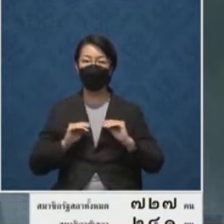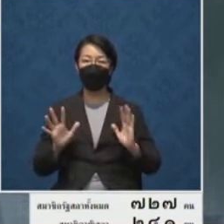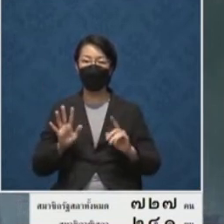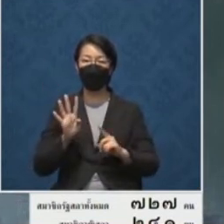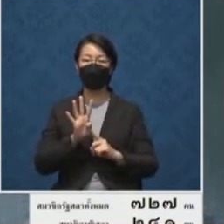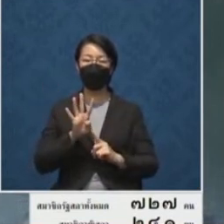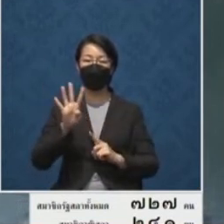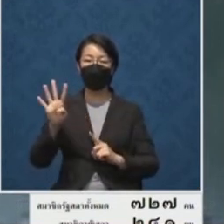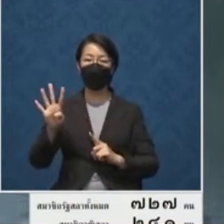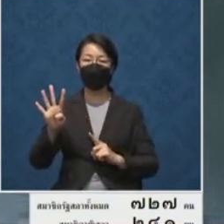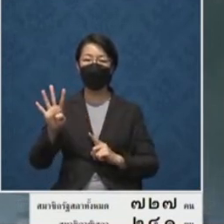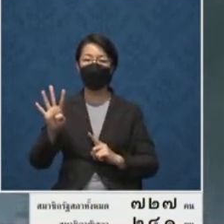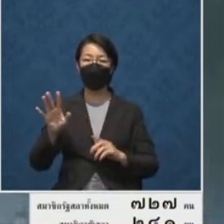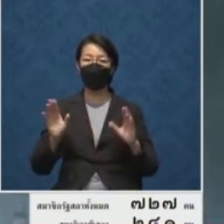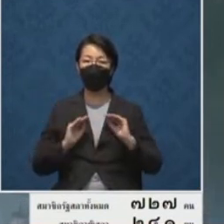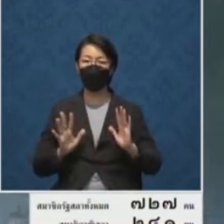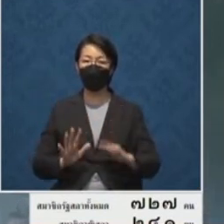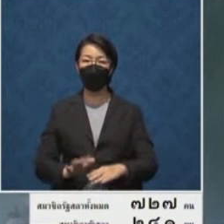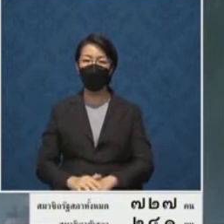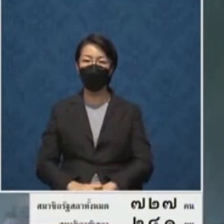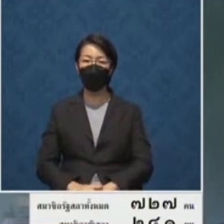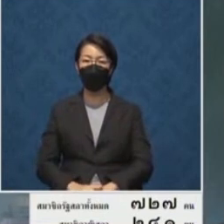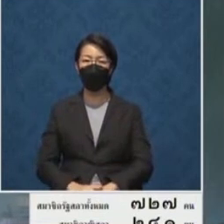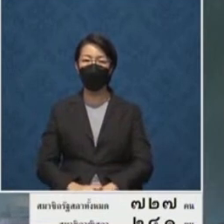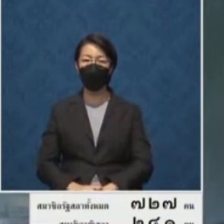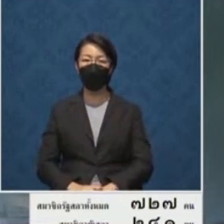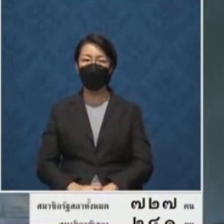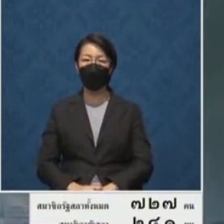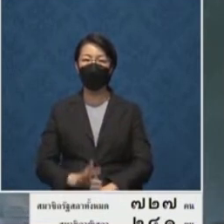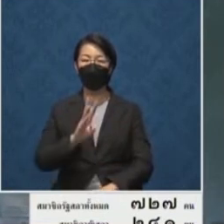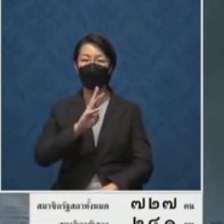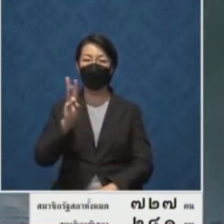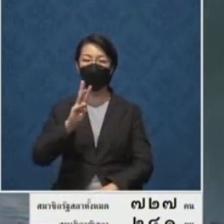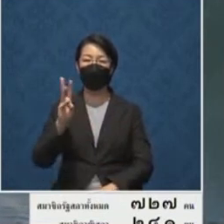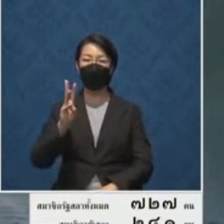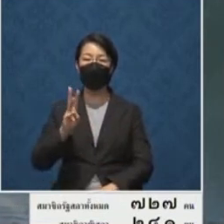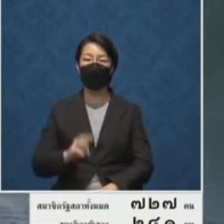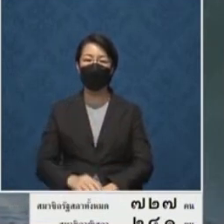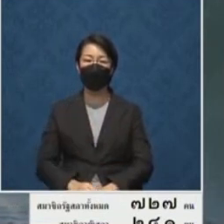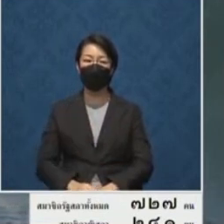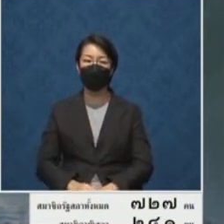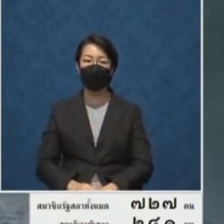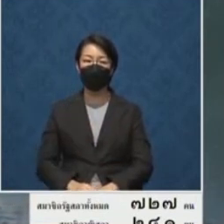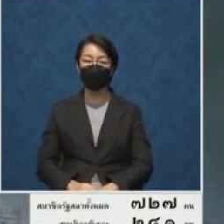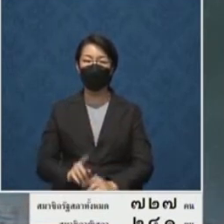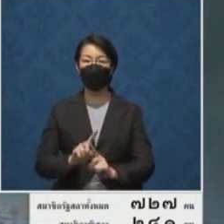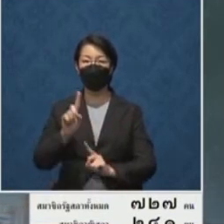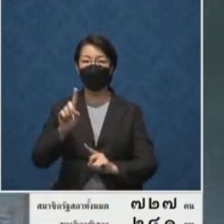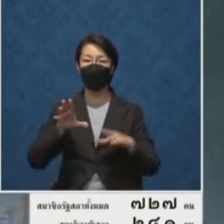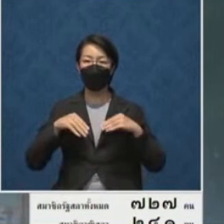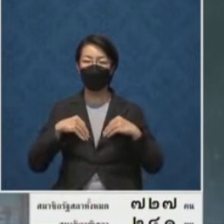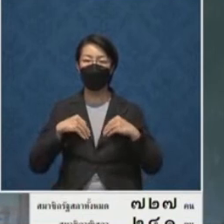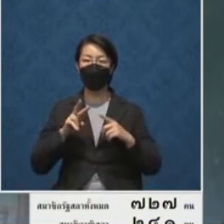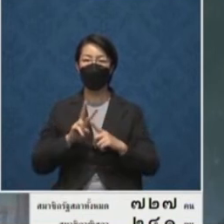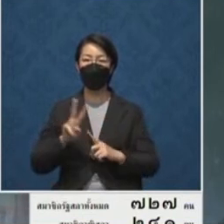ไม่รับหลักการ4ไม่รับหลักการครับ 600นายสิงหพลดีนาง 1รับหลัก